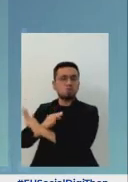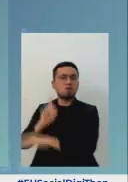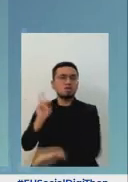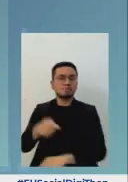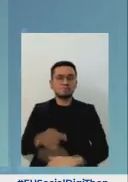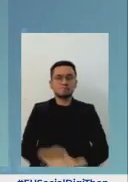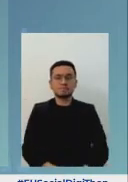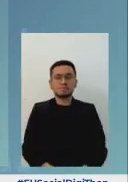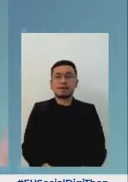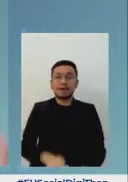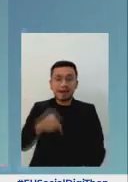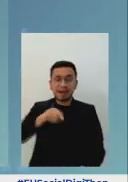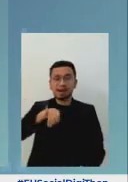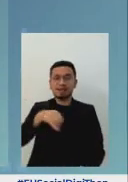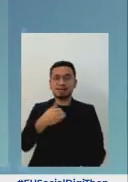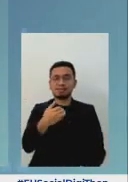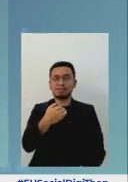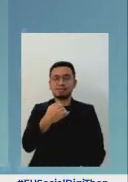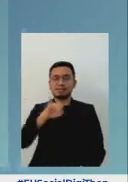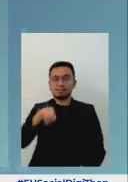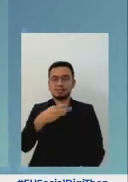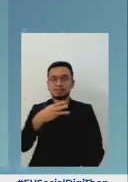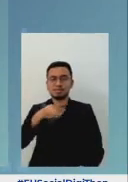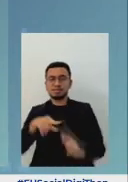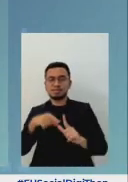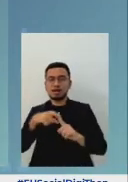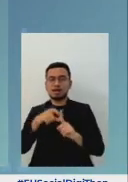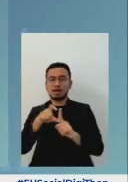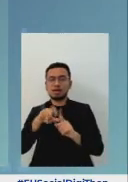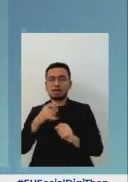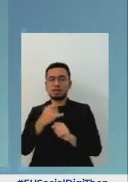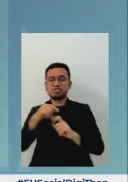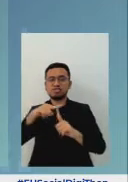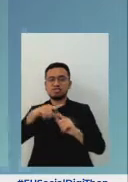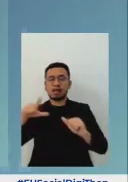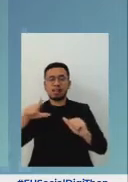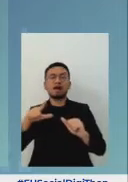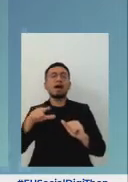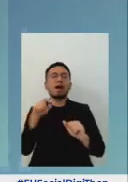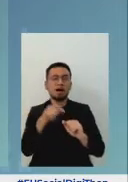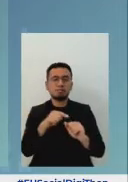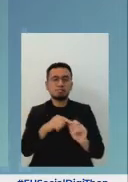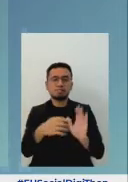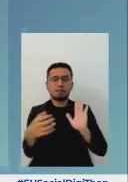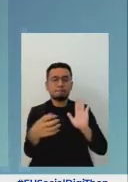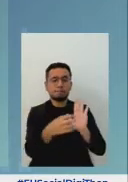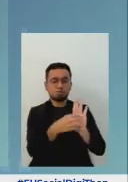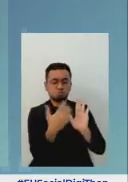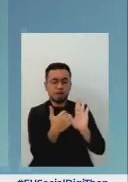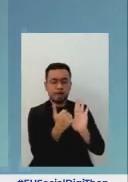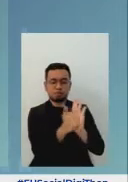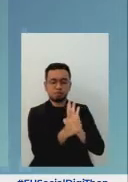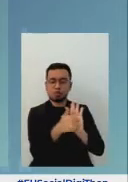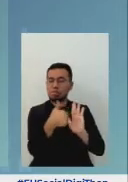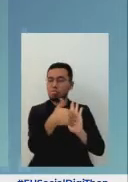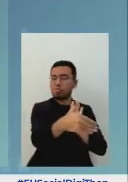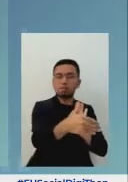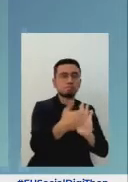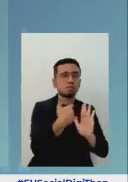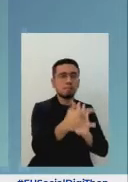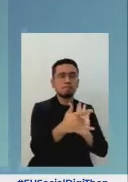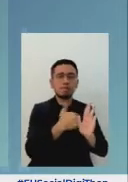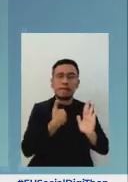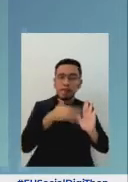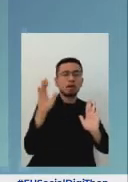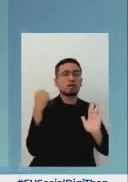jejak digital ini tidak akan pernah hilang dan bisa merugikan diri sendiri. Terutama nih kalau nanti mau cari kerja dan misalnya